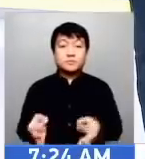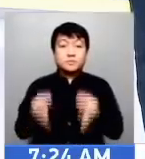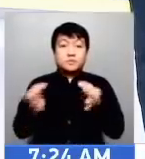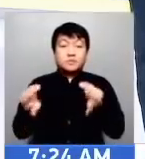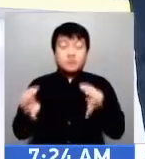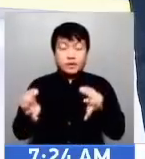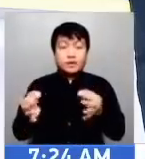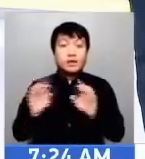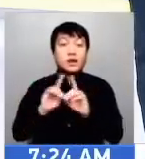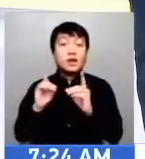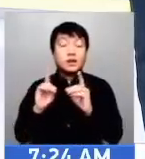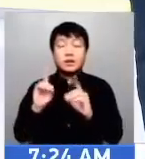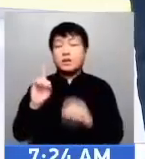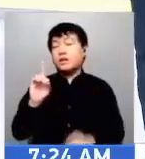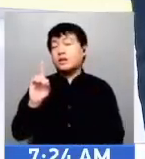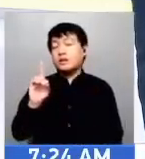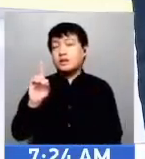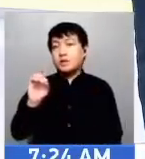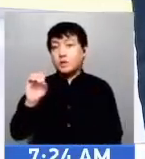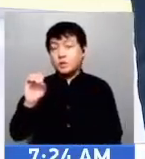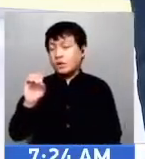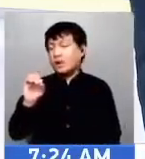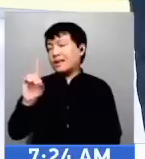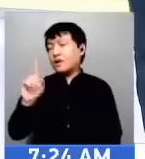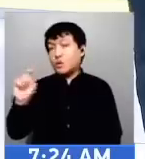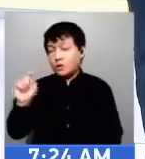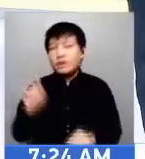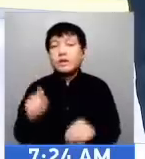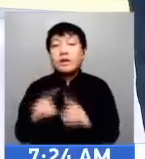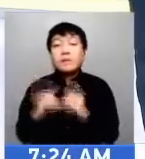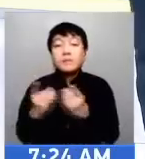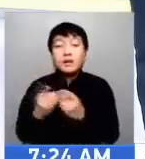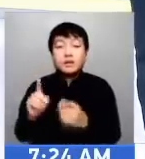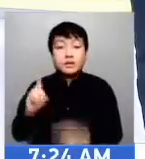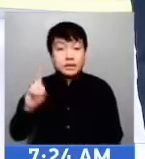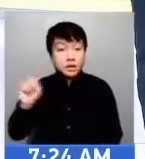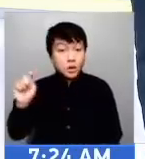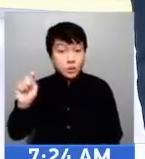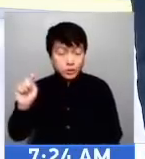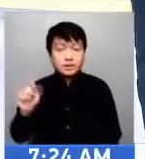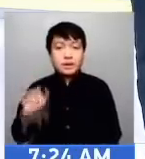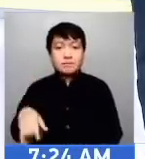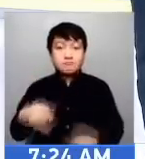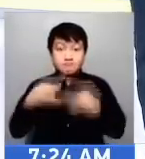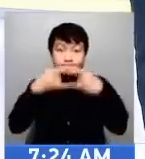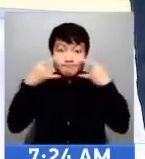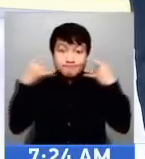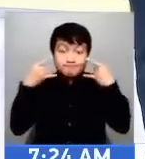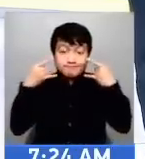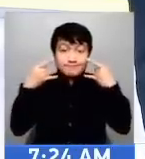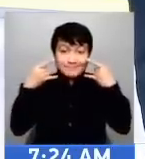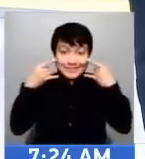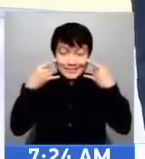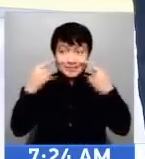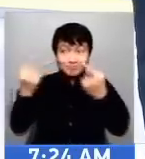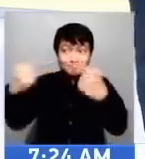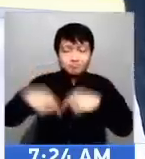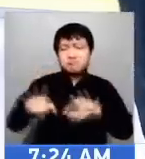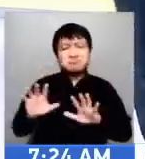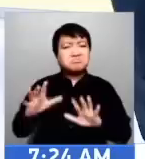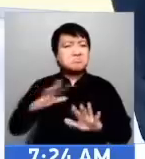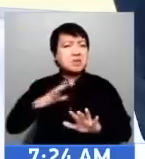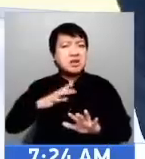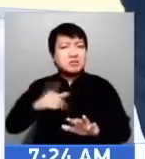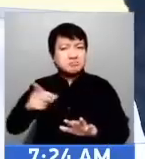kailangang magpakita ng vaccination card at optional na lang magsuot ng face mask sa mga turistang bibisita o magbabakasyon sa tourist spot sa